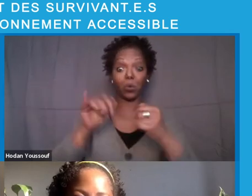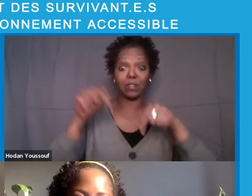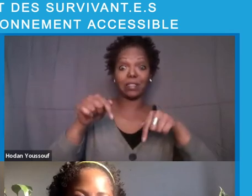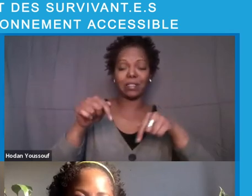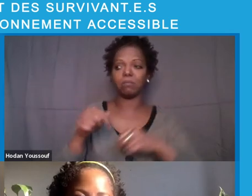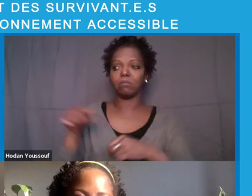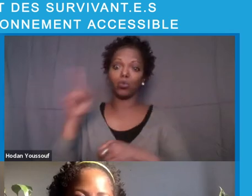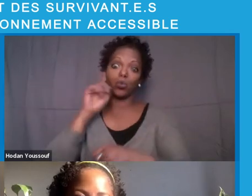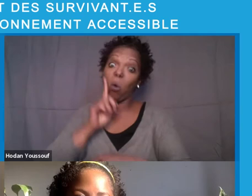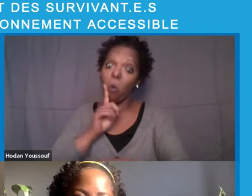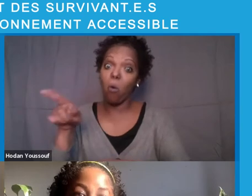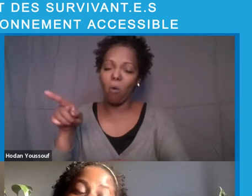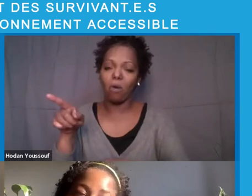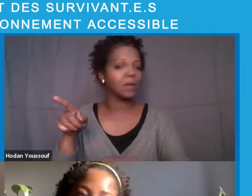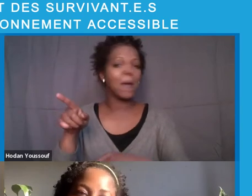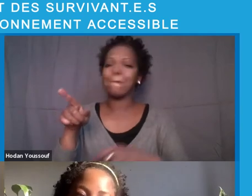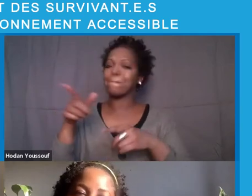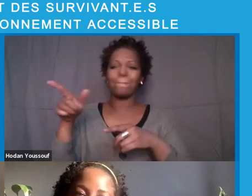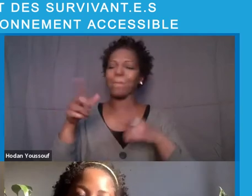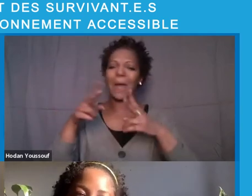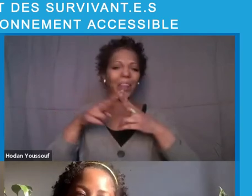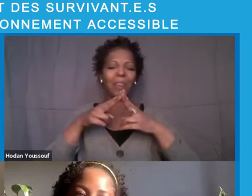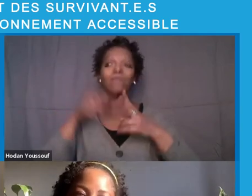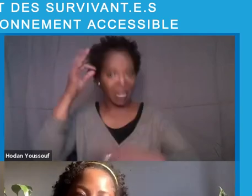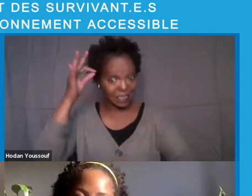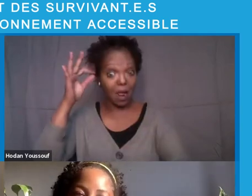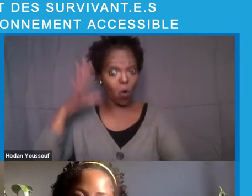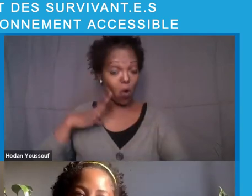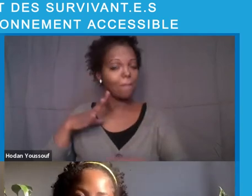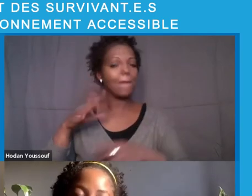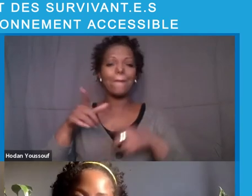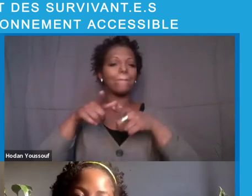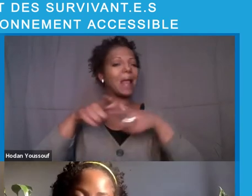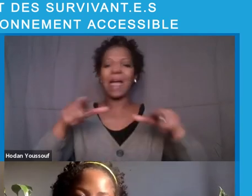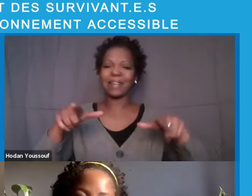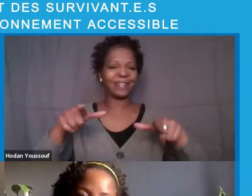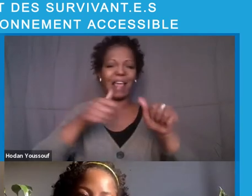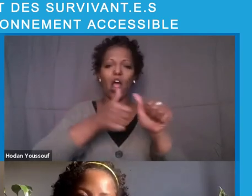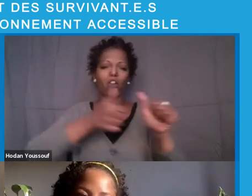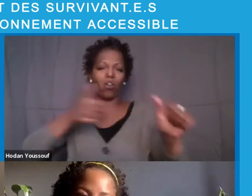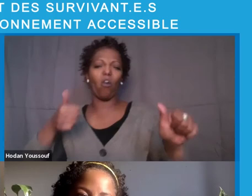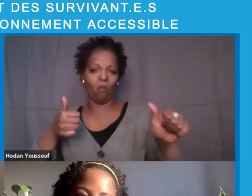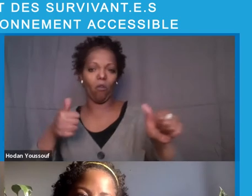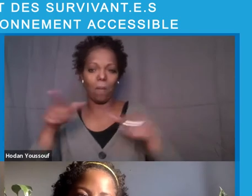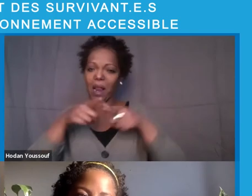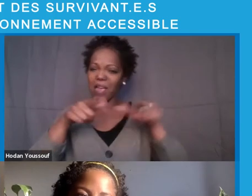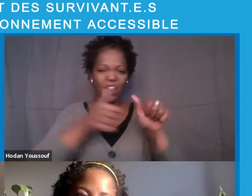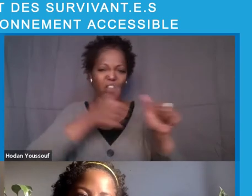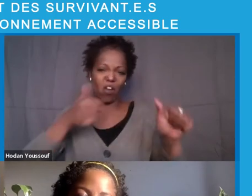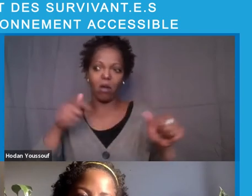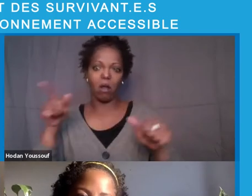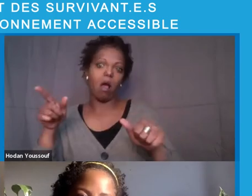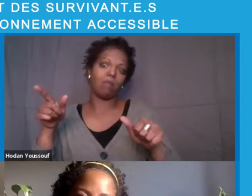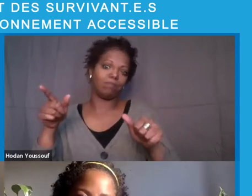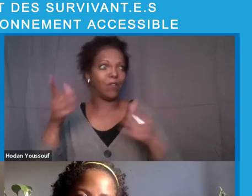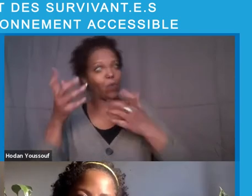ici, ce sont des Haïtiennes sourdes. Et ils connaissent, ils maîtrisent un peu